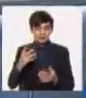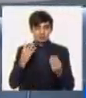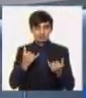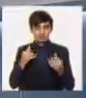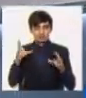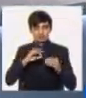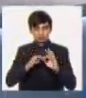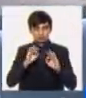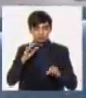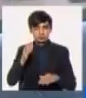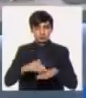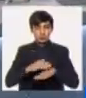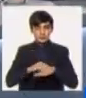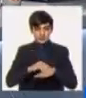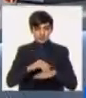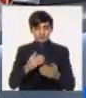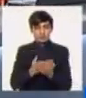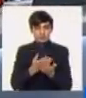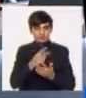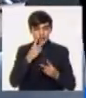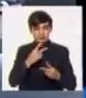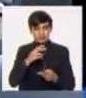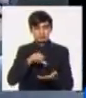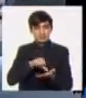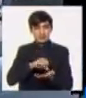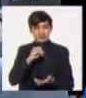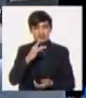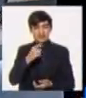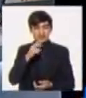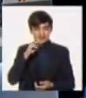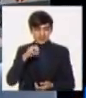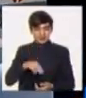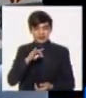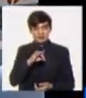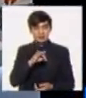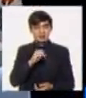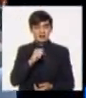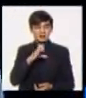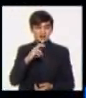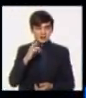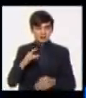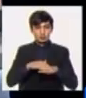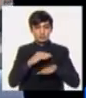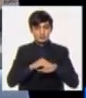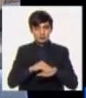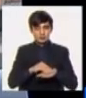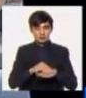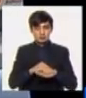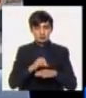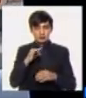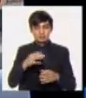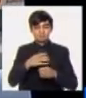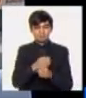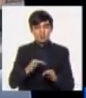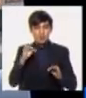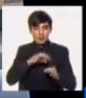Добрый вечер. Вы смотрите Информбюро. В студии мой коллега Ерханат Кобжасар и Аскар Медебаев. Ассаламу алейкум. И коротко